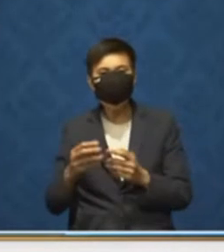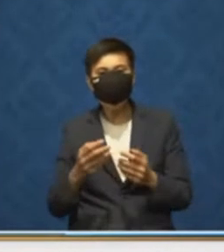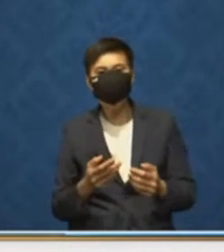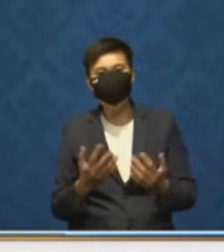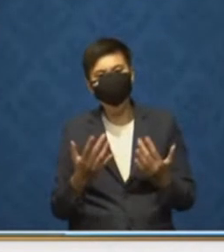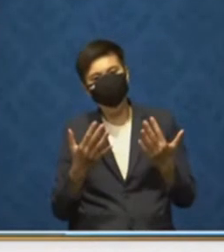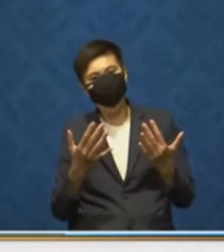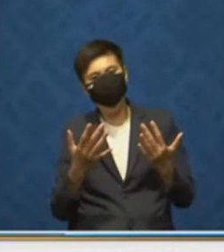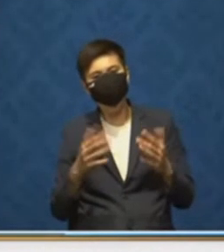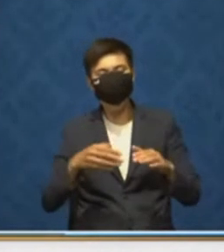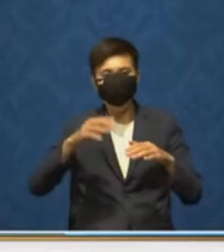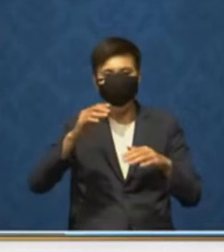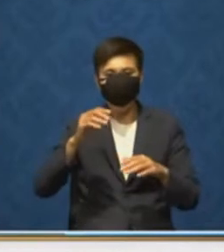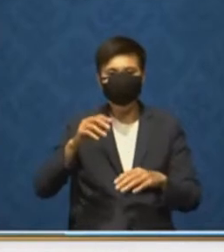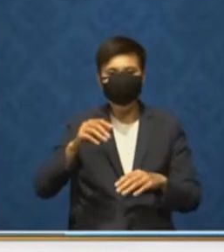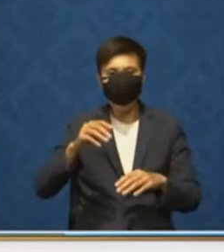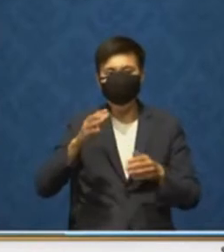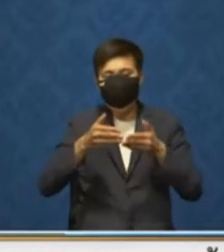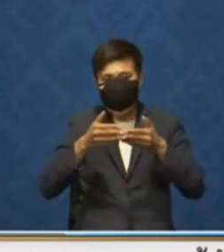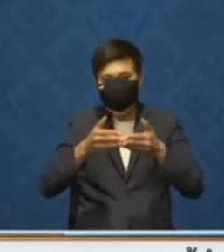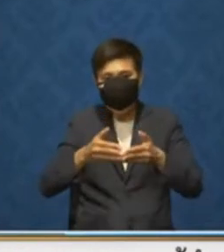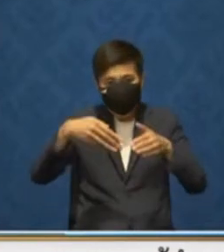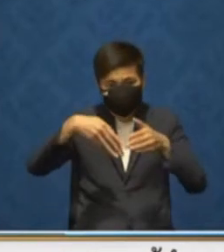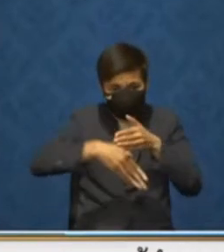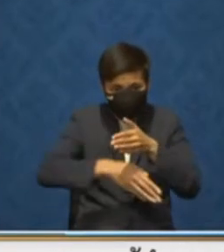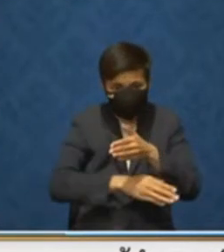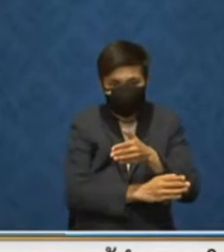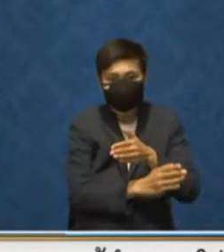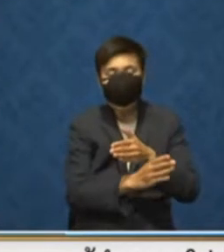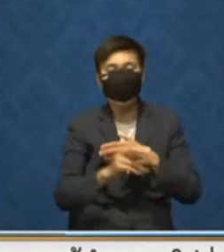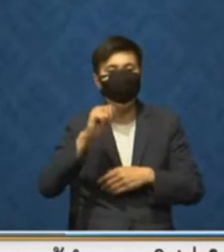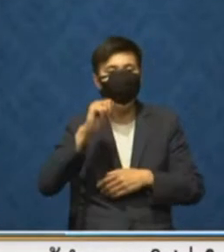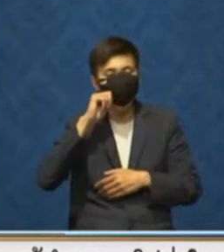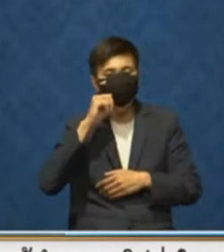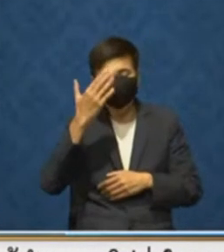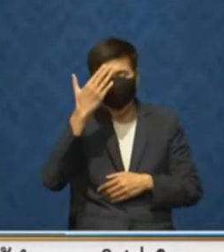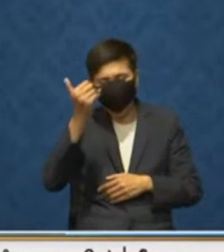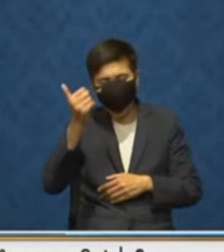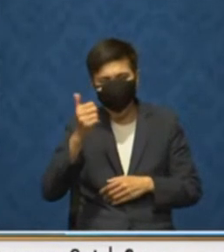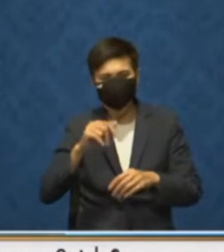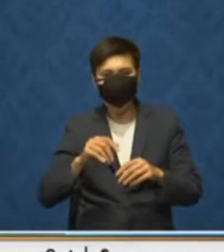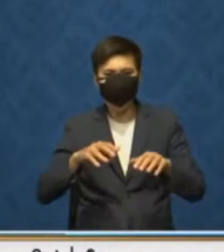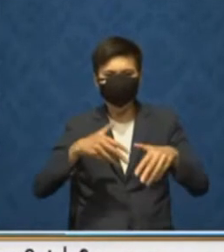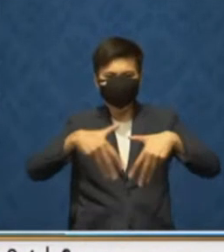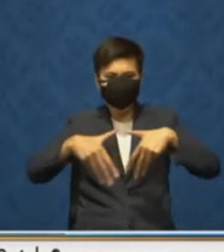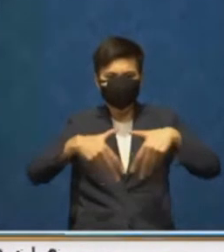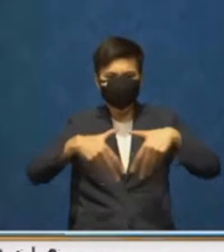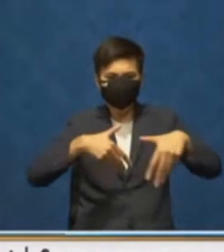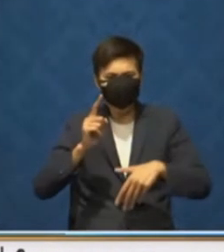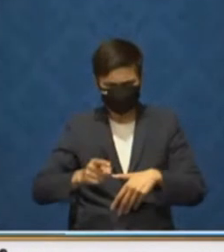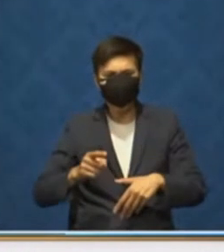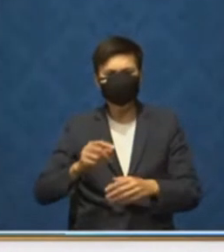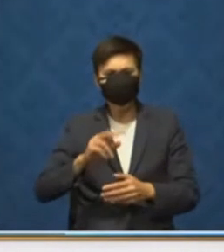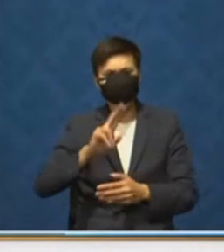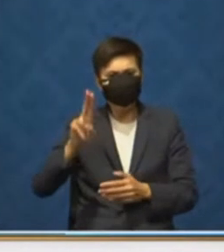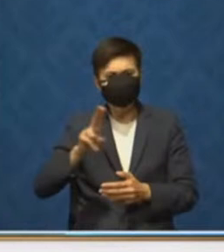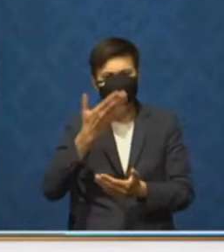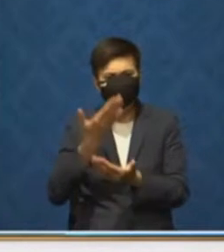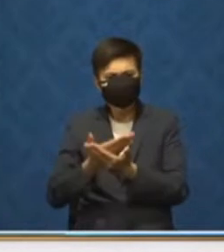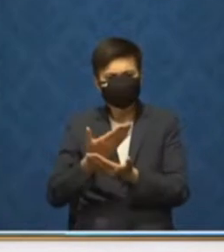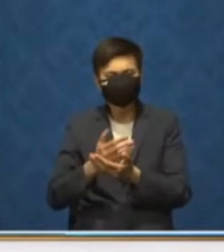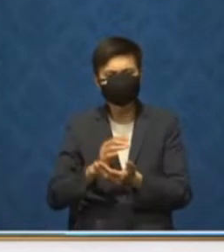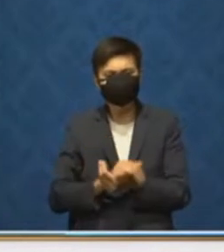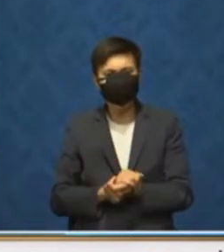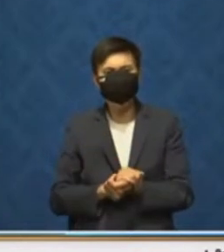มันก็เกินไปเพราะว่าพี่น้องประชาชนมีความจำเป็นที่ต้องได้ลบมารนะจัก